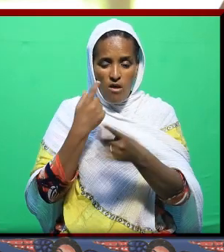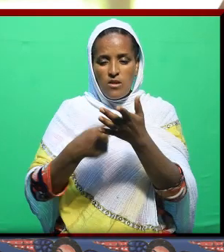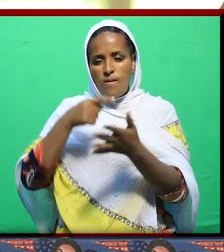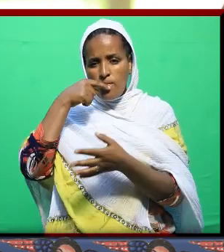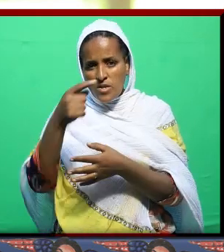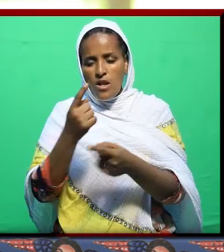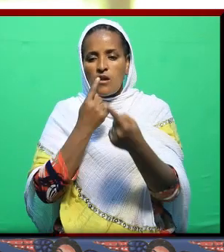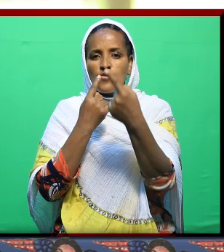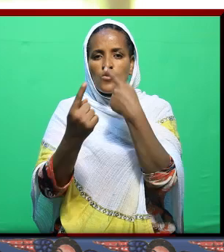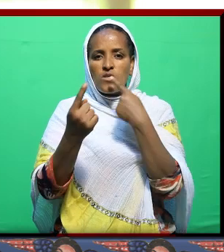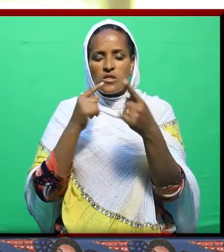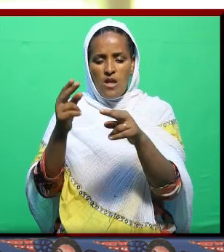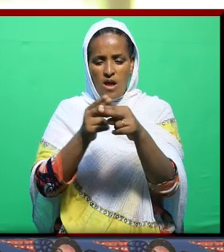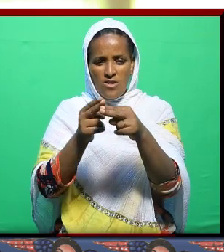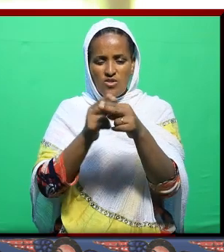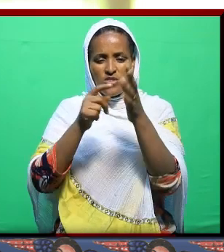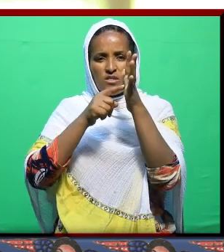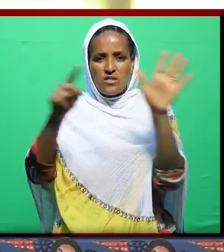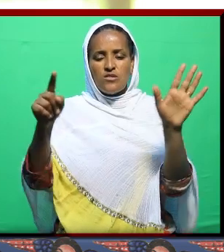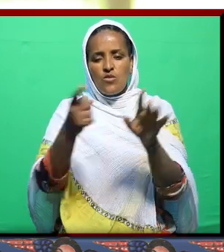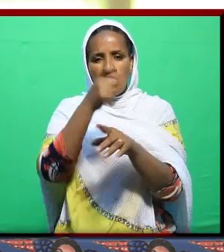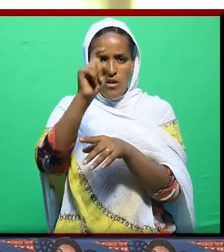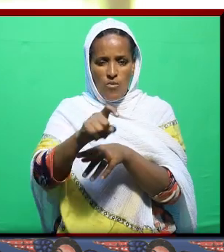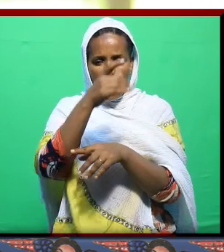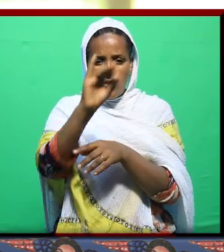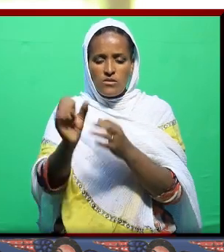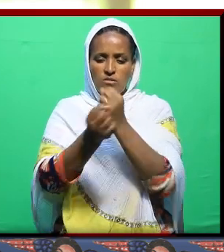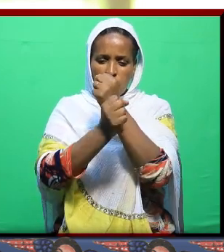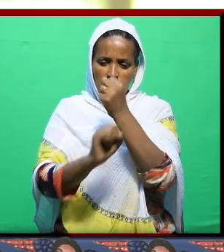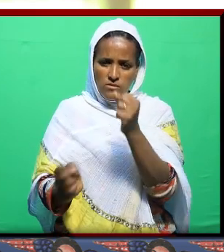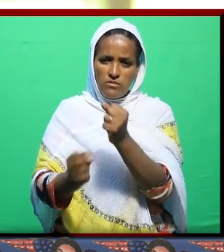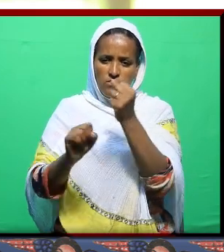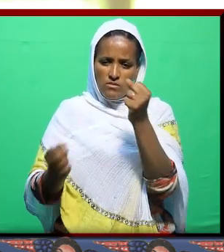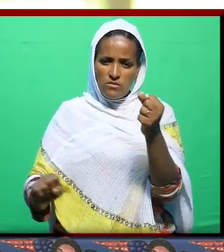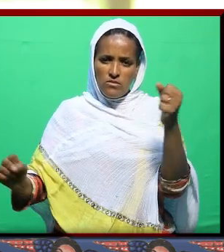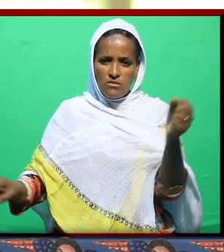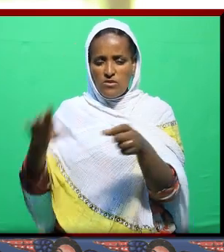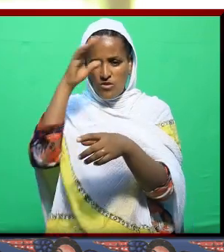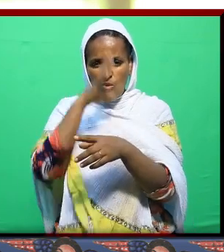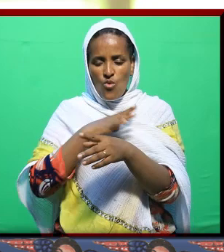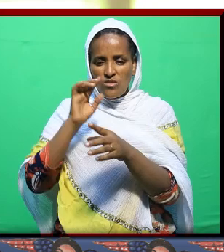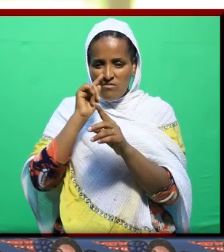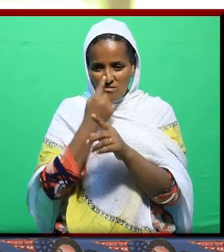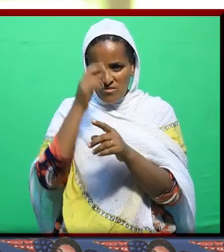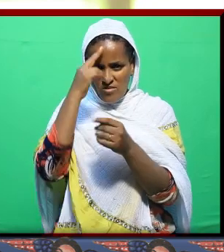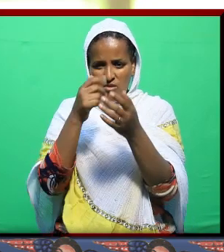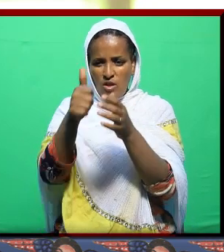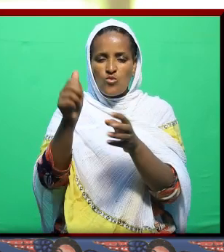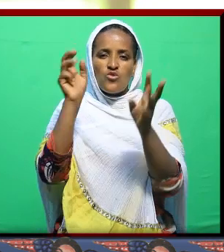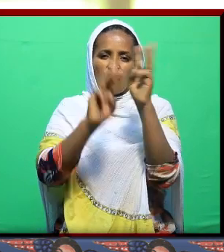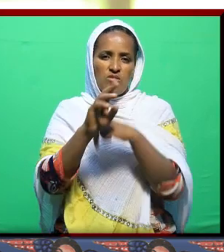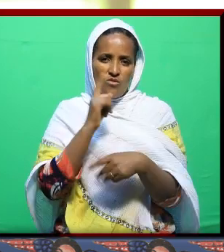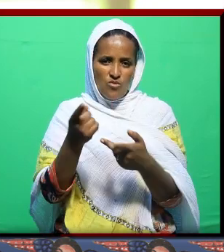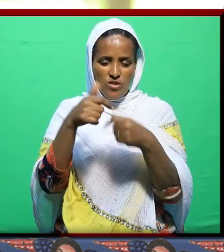እንኳን የሚናገረው ንግግር አጭርና ግልጽ የሆነች ሊሆን ይገባዋል እንጂ ንግግር በማርዘም ሰዎችን ማሰላቸት በራሱ